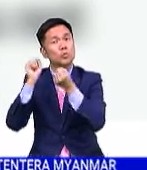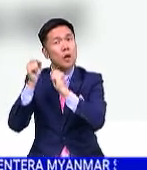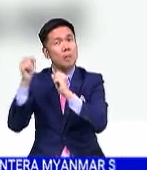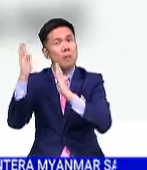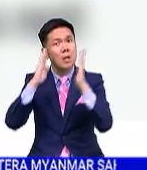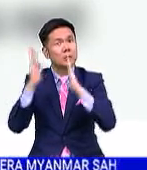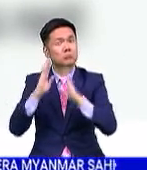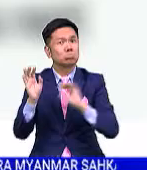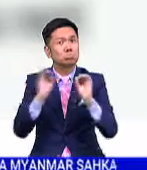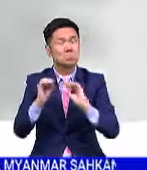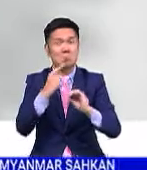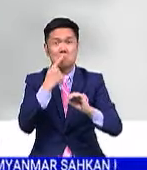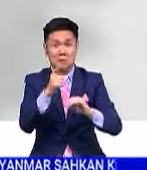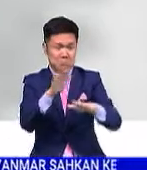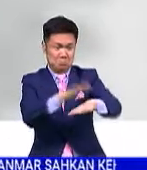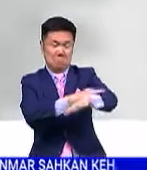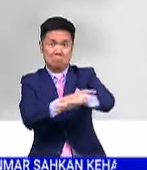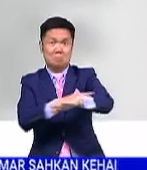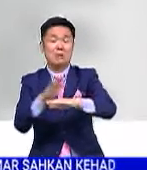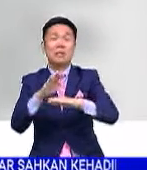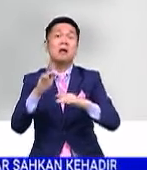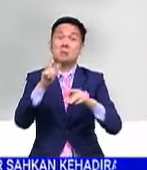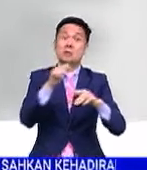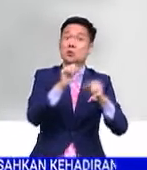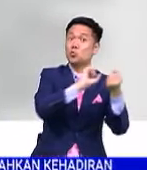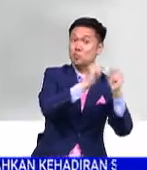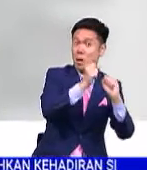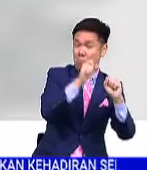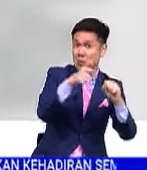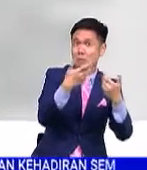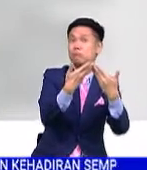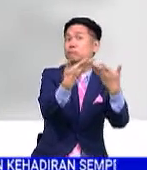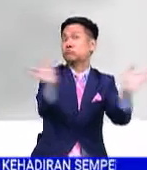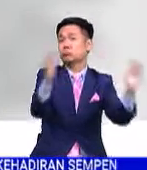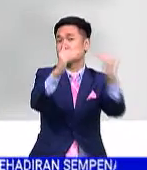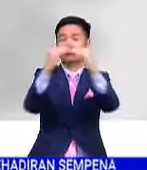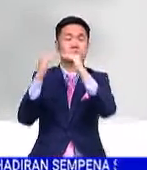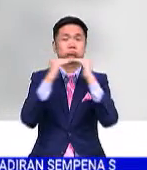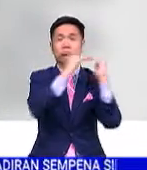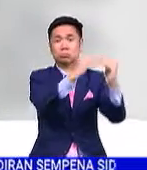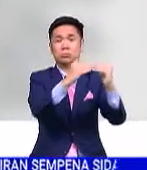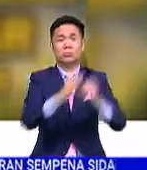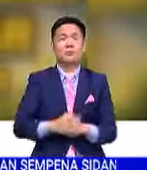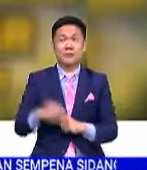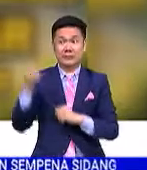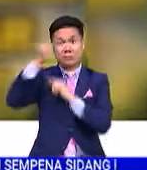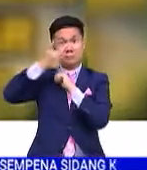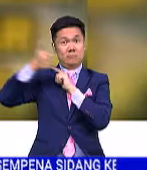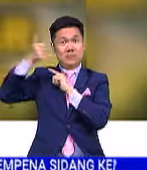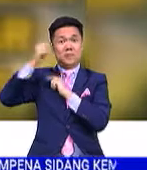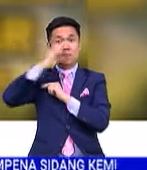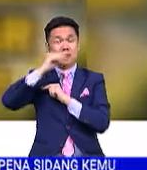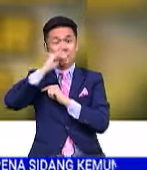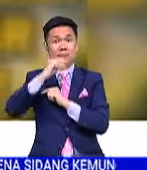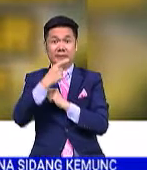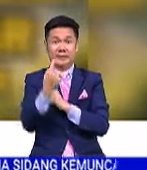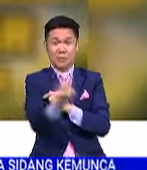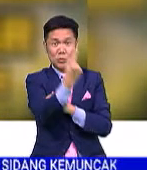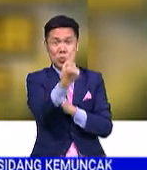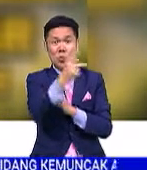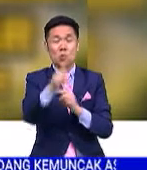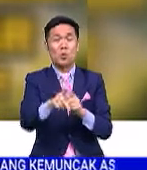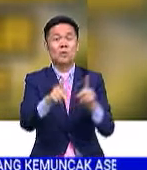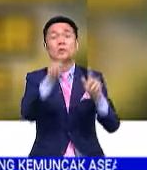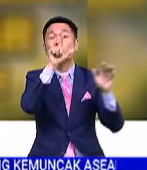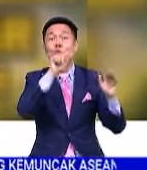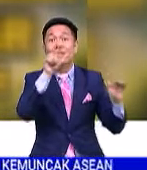sebaliknya pendemokrasian subkhan sepatunya bermula di sekolah please mereka berkata demikian sebagai membalas siapkan seorang